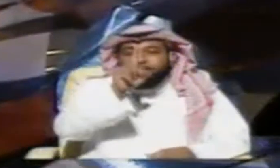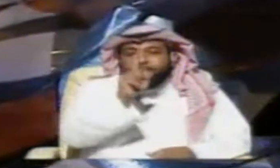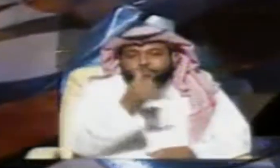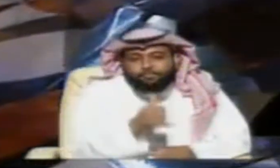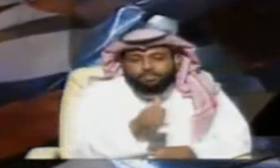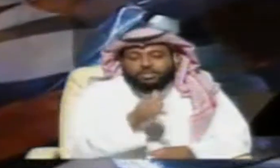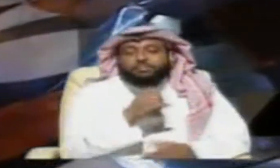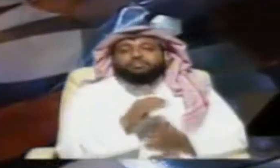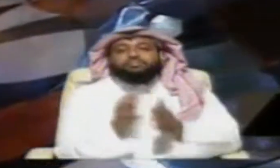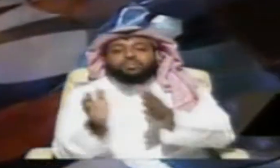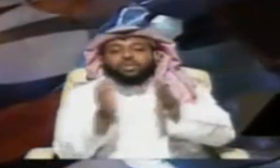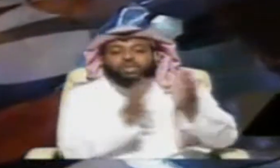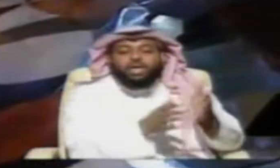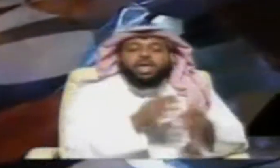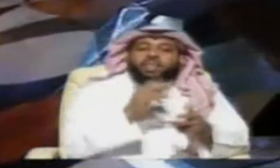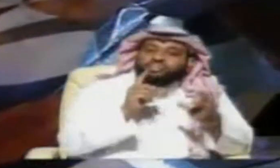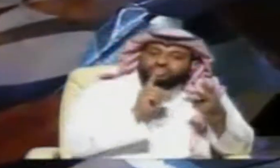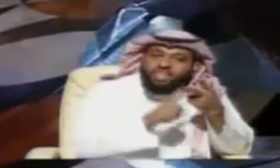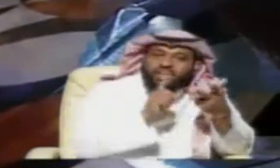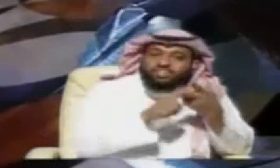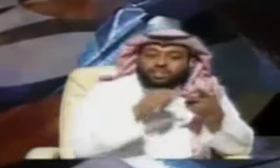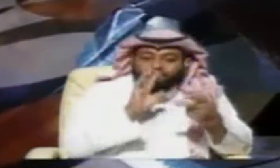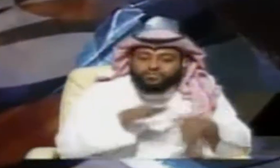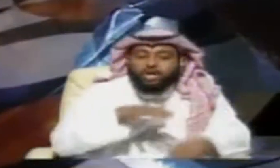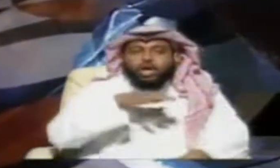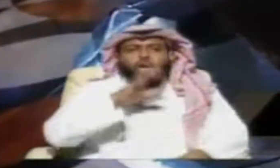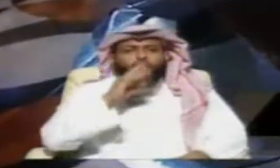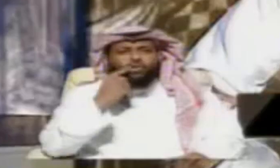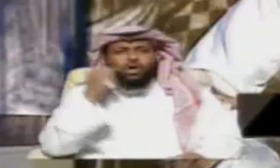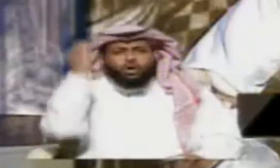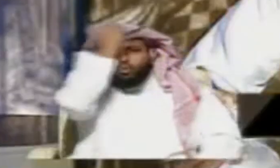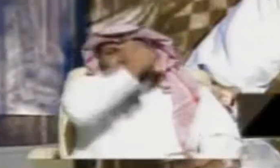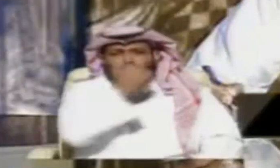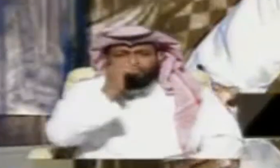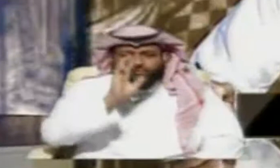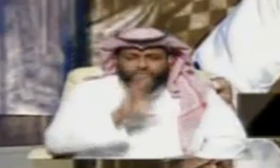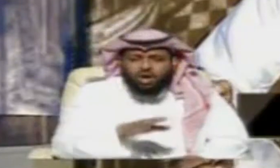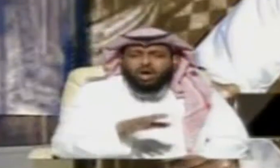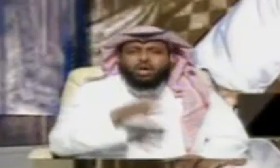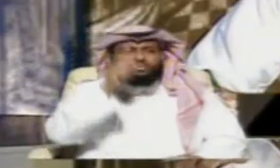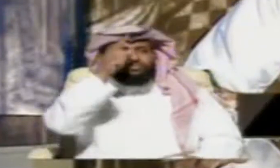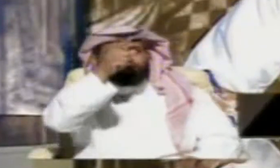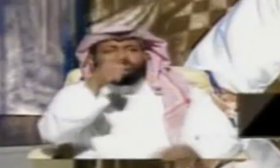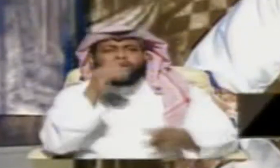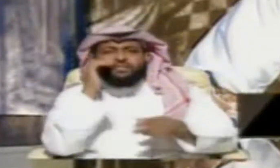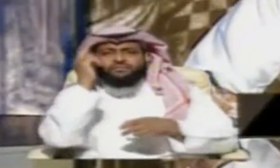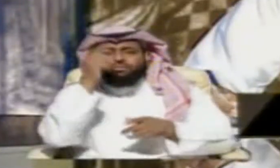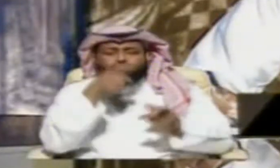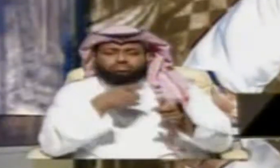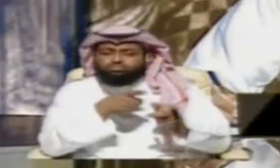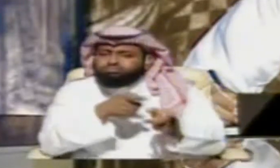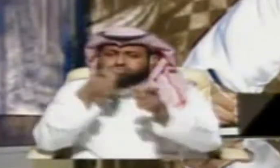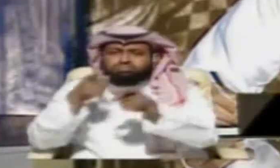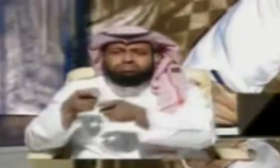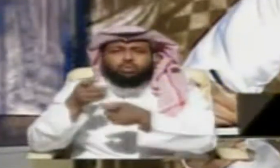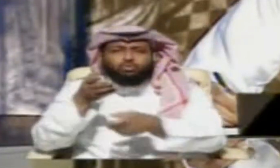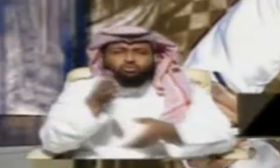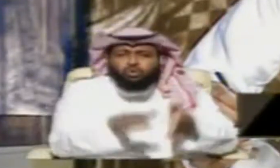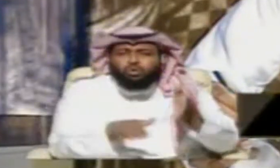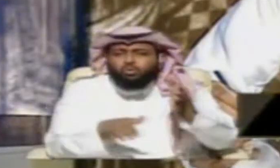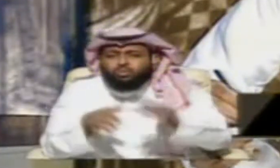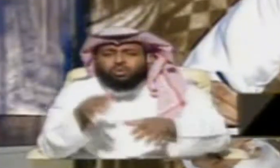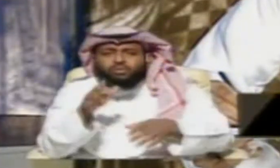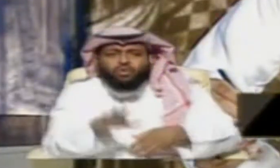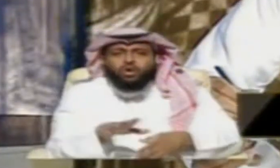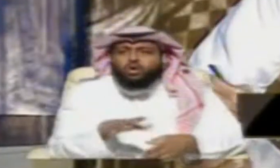تكالبت عليه قوى الشر والصهاينة المجرمين وجرحاهم تعدى الآلاف، فلماذا